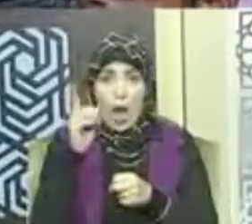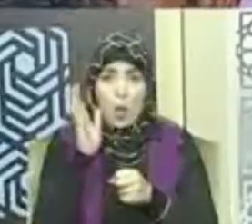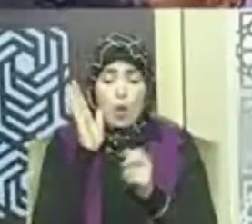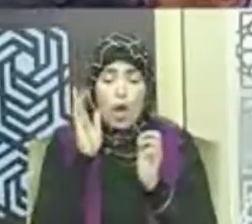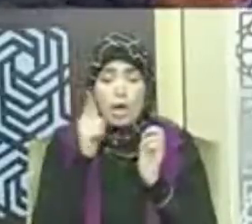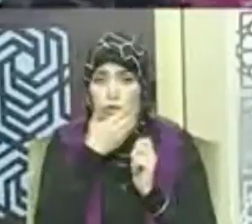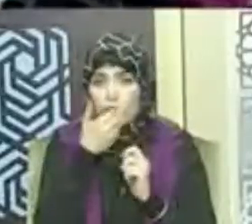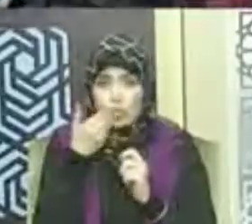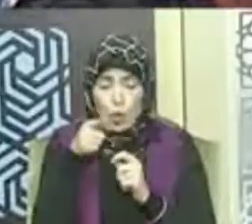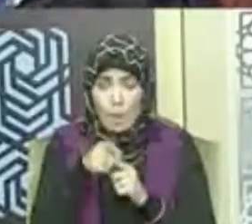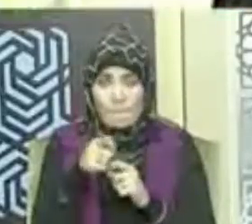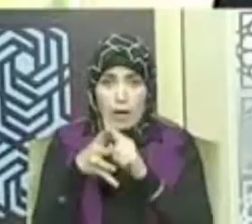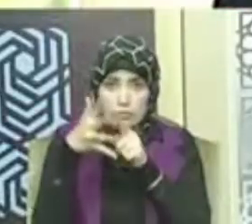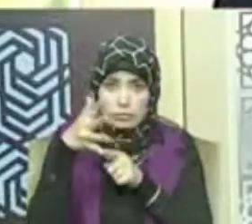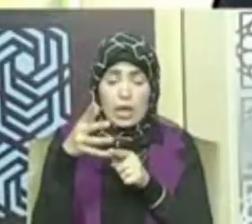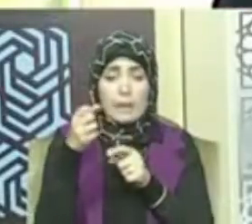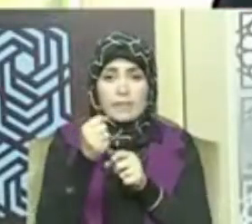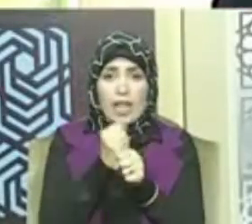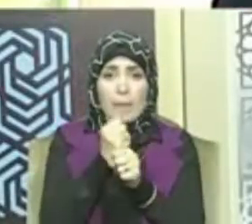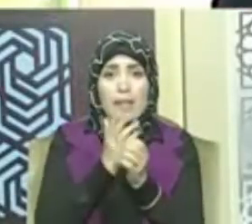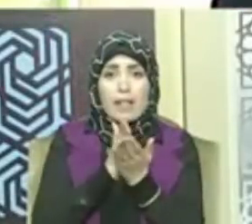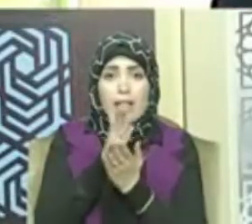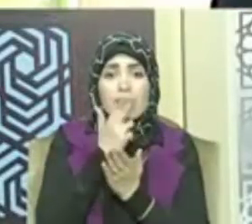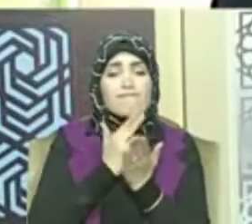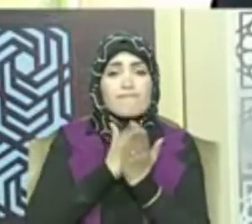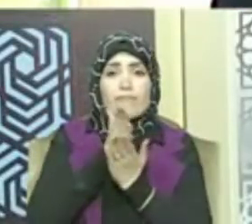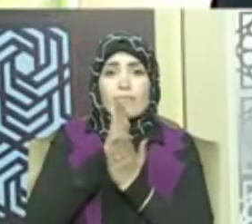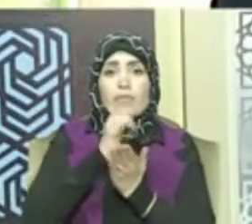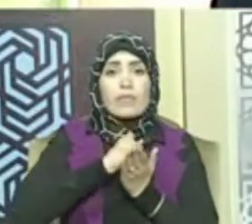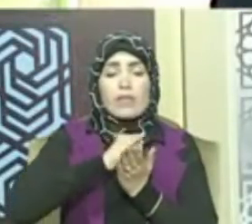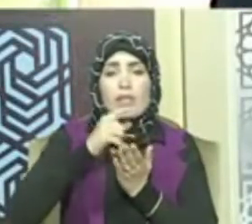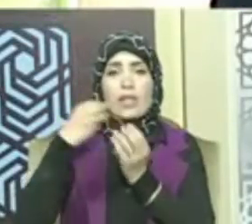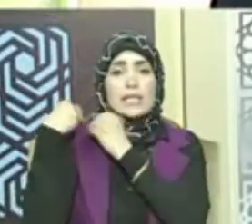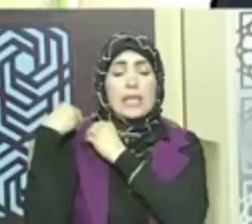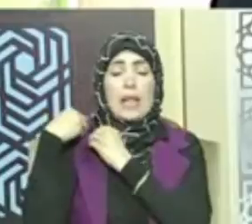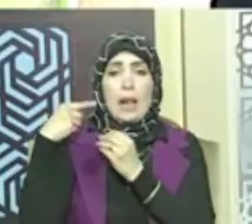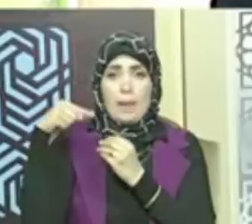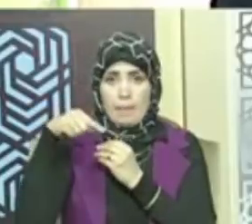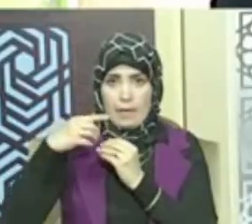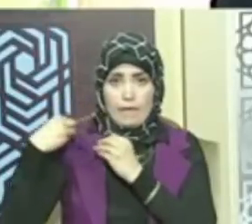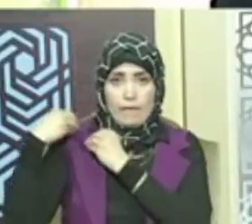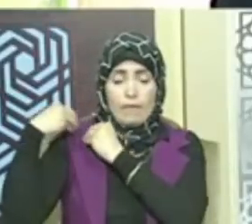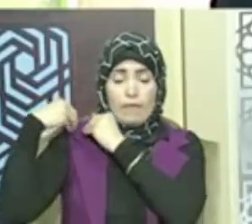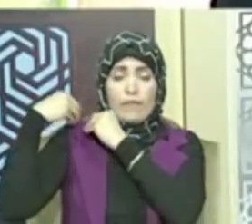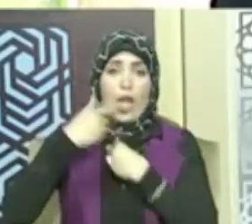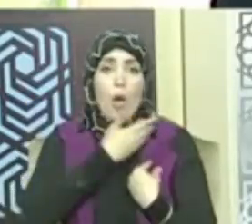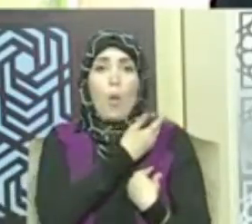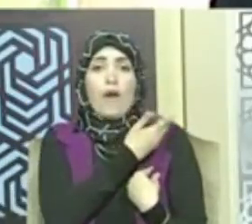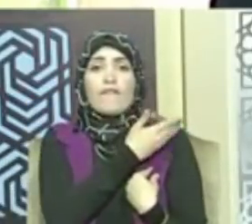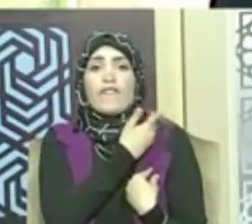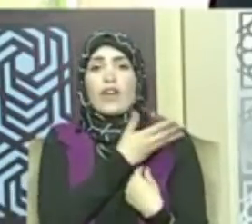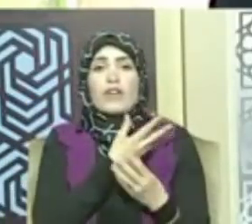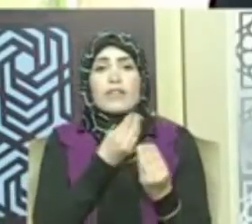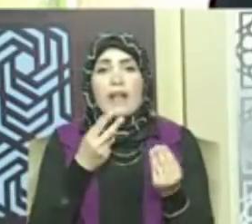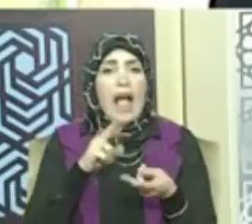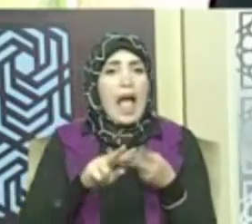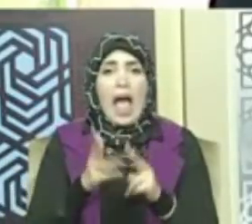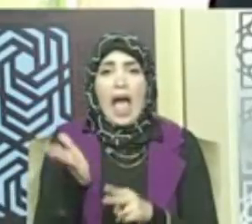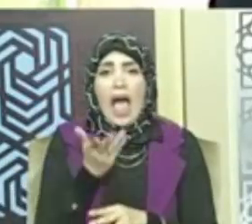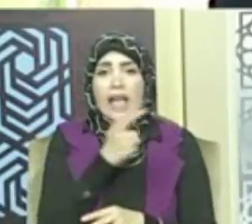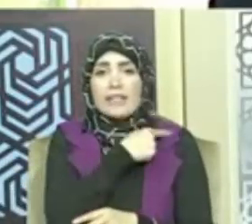واحتسابا غفر له ما تقدم من ذنبه، ومن قام رمضان